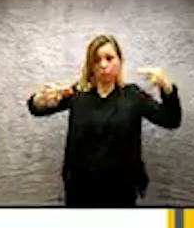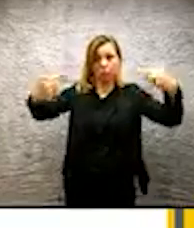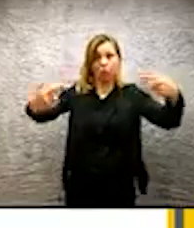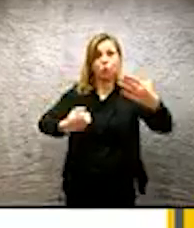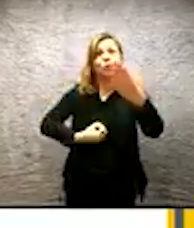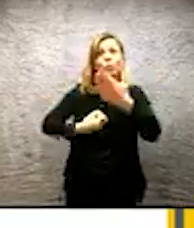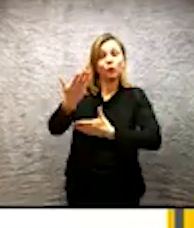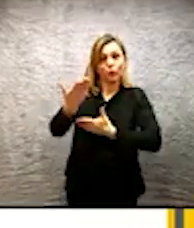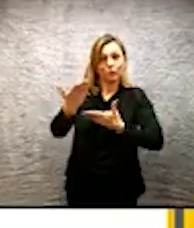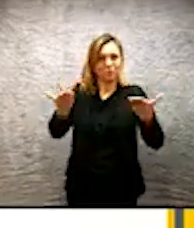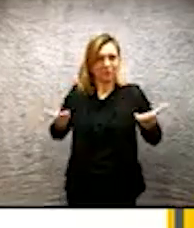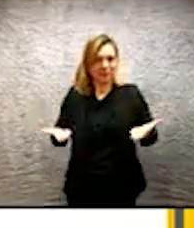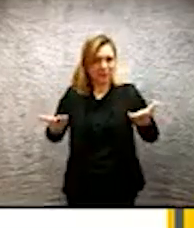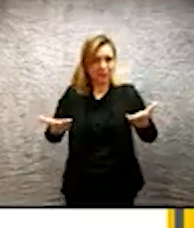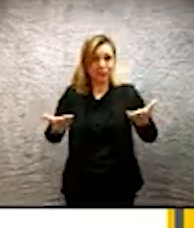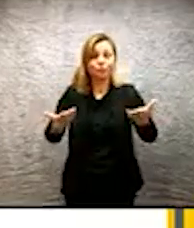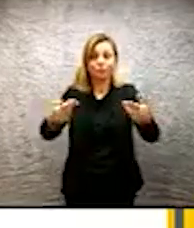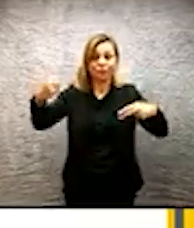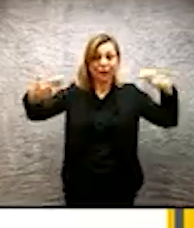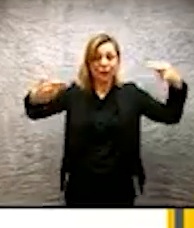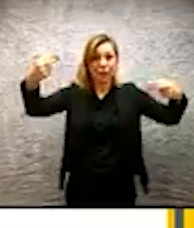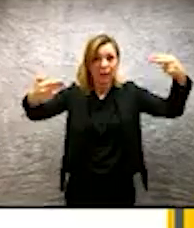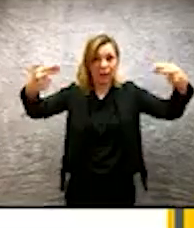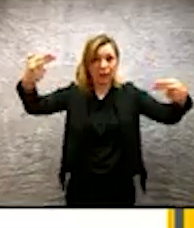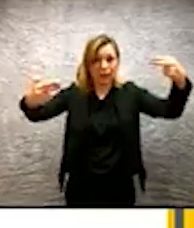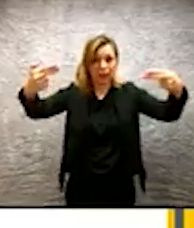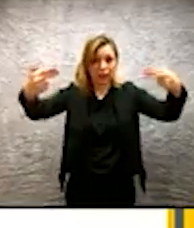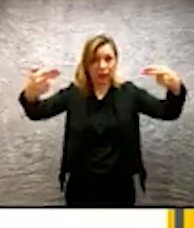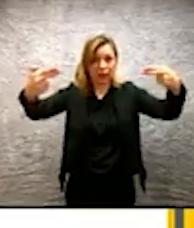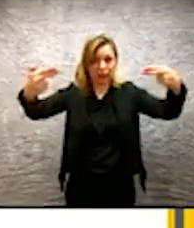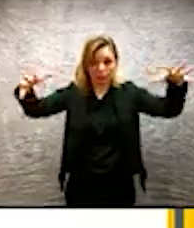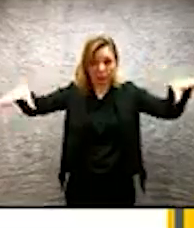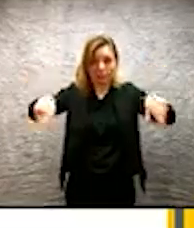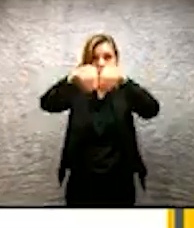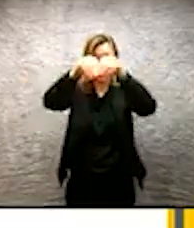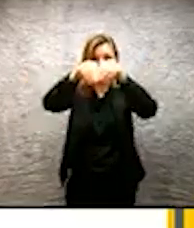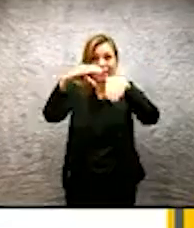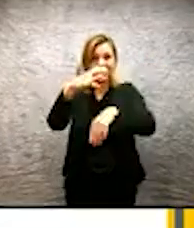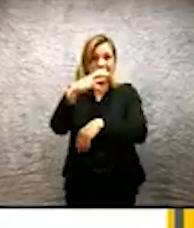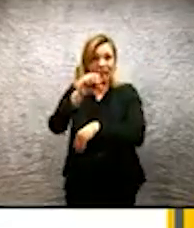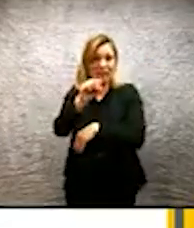ces caméras seront reliées au futur CSU.